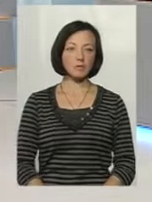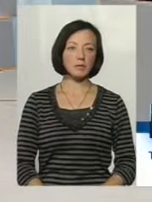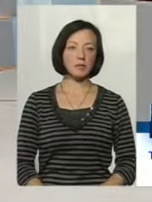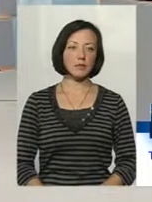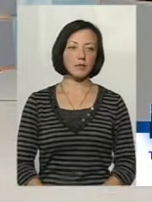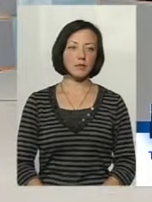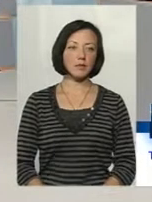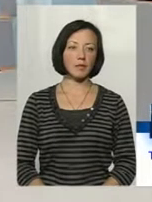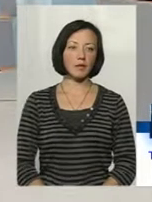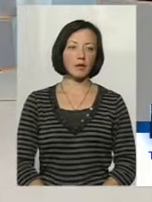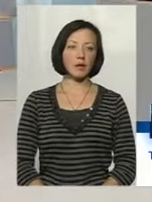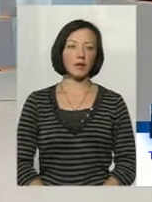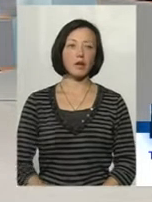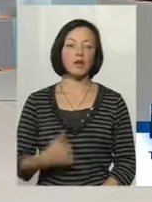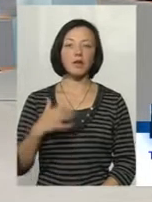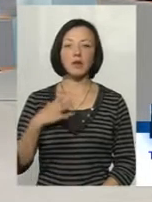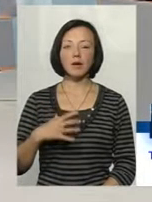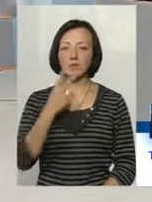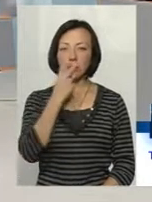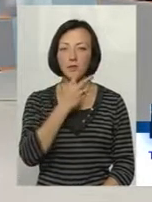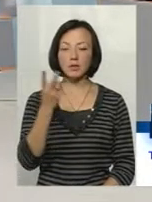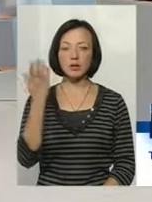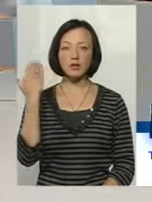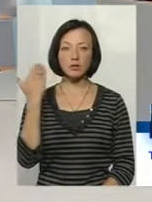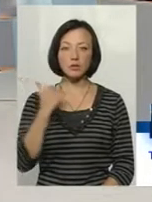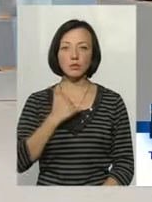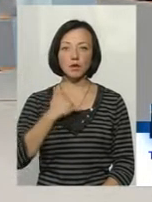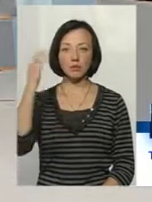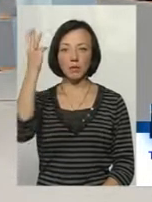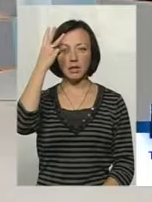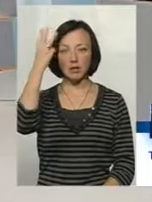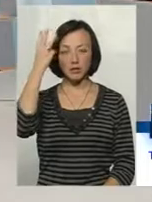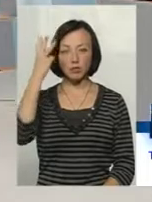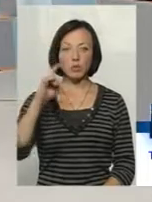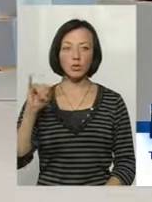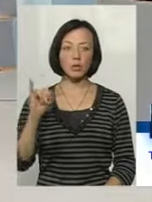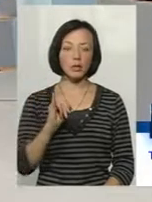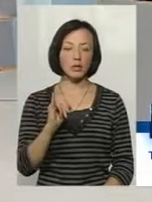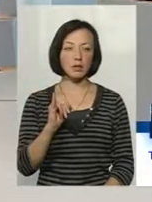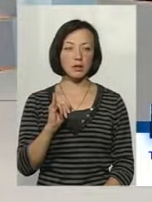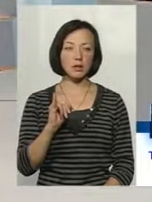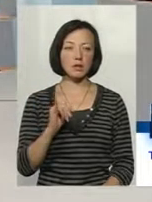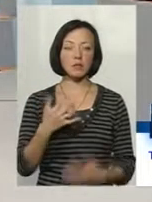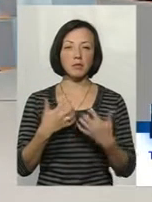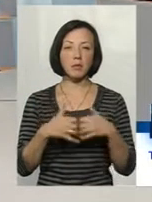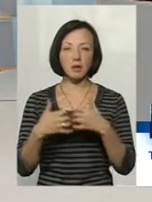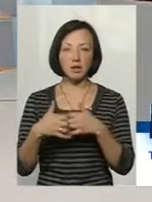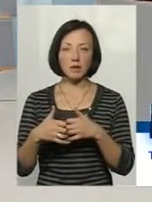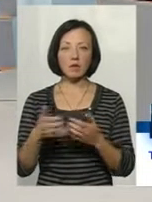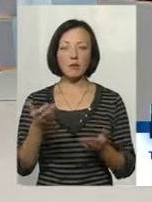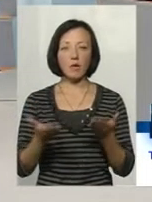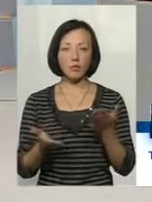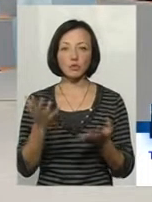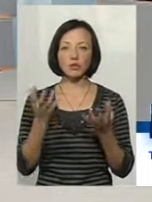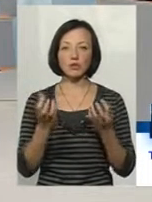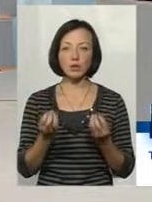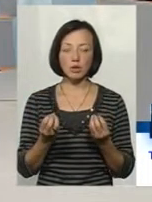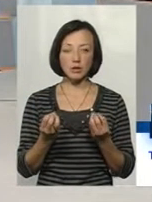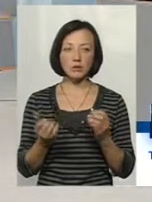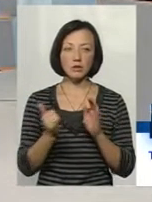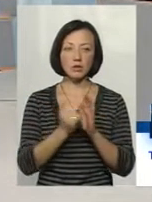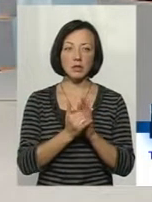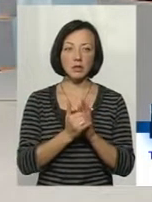Живучи на зйомних квартирах, доводилося бачити в нас в Хмельницькому і прилади, які, мабуть, ще стоять,